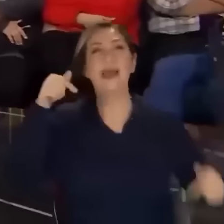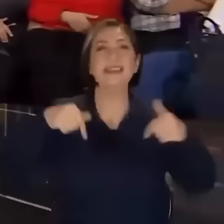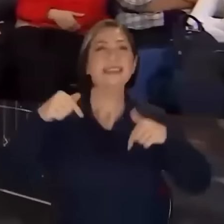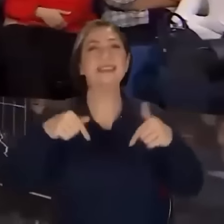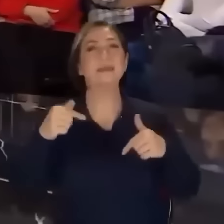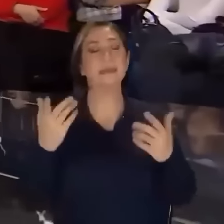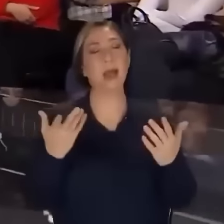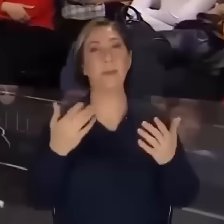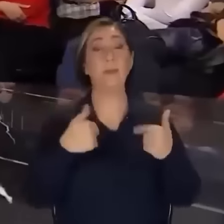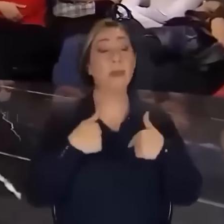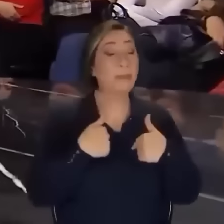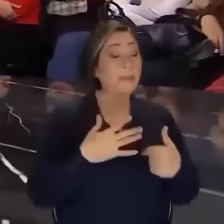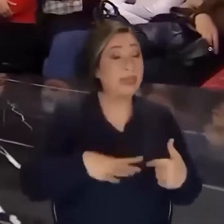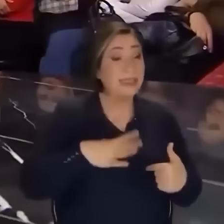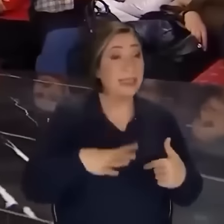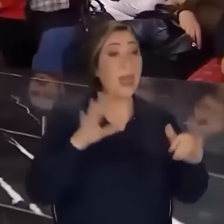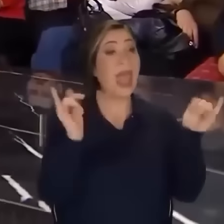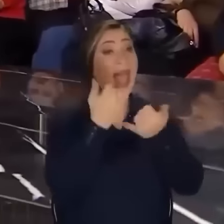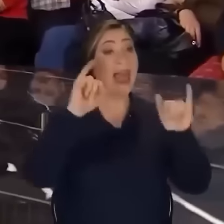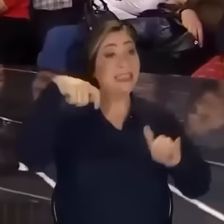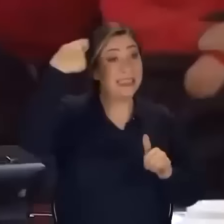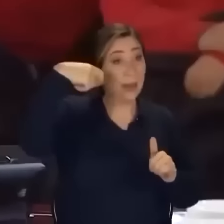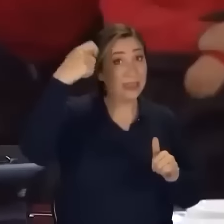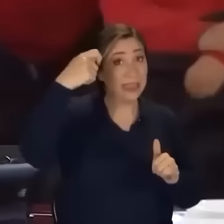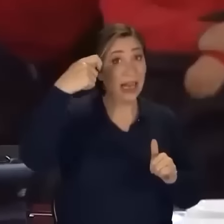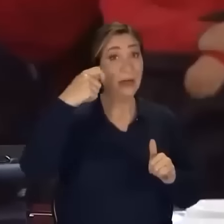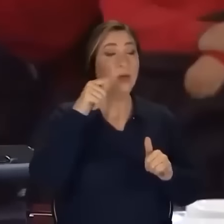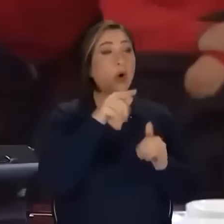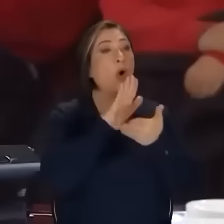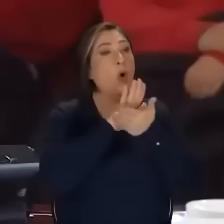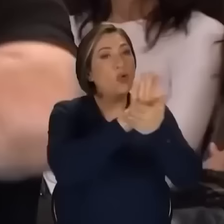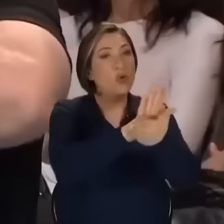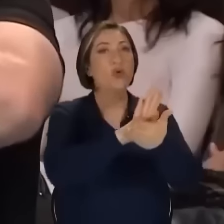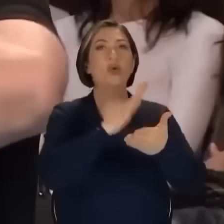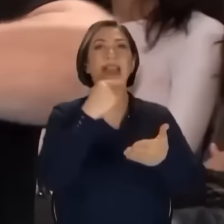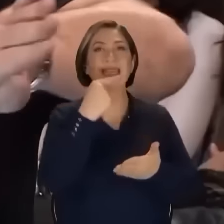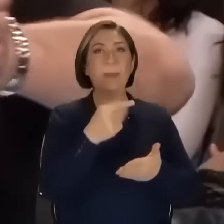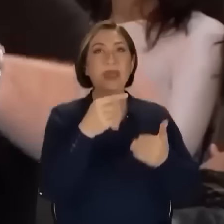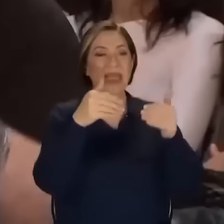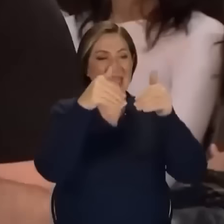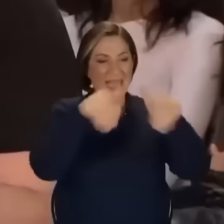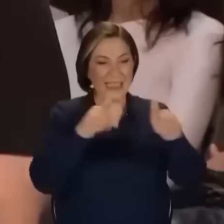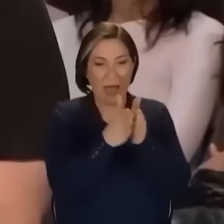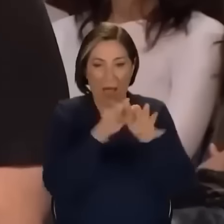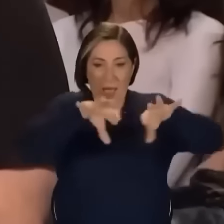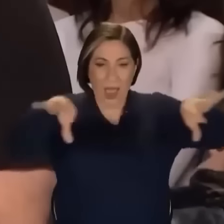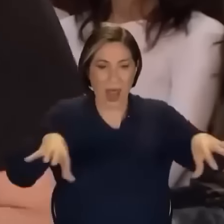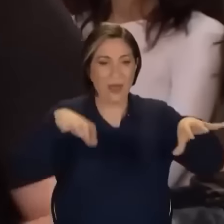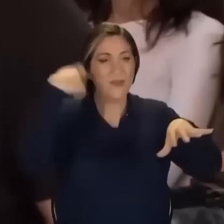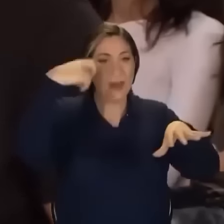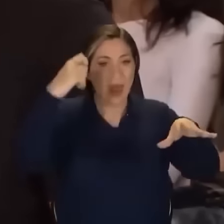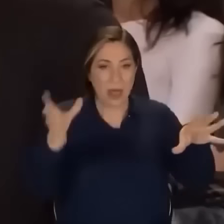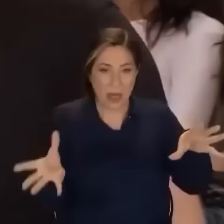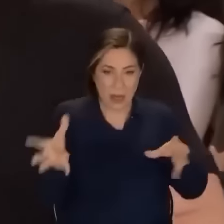daha benim niyetim eğlence sinemasıyla hani şu ödüllü M ödüllü denip böyle Keskin bir şekilde ayrılan filmleri